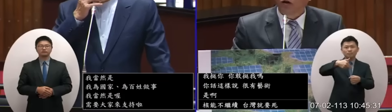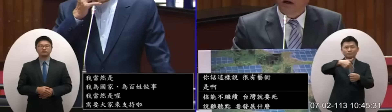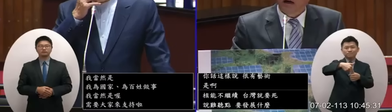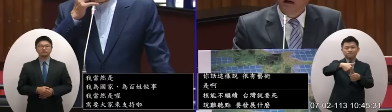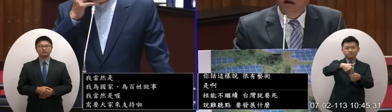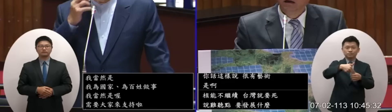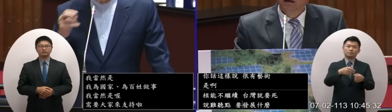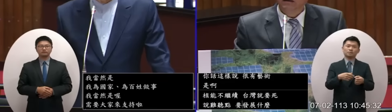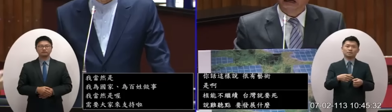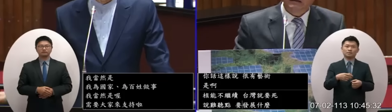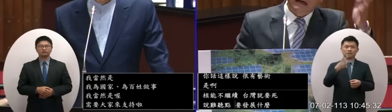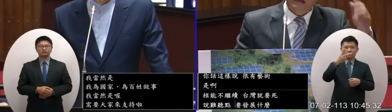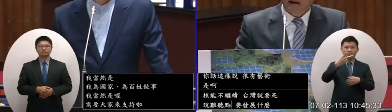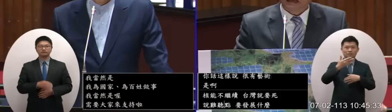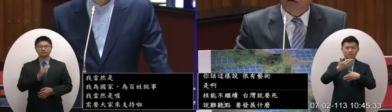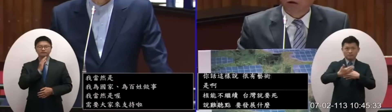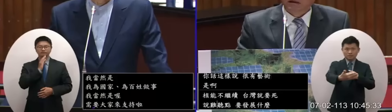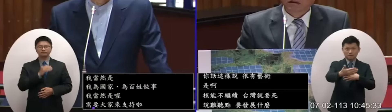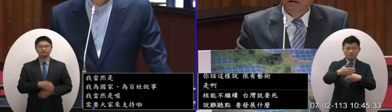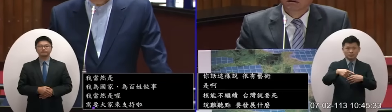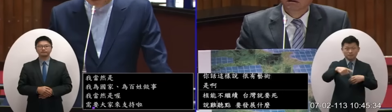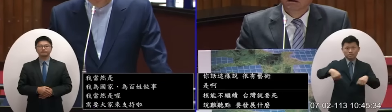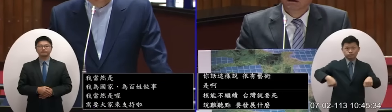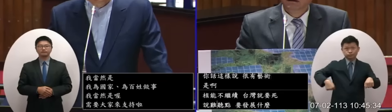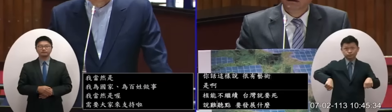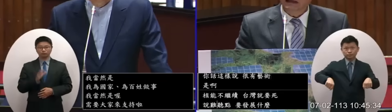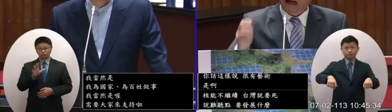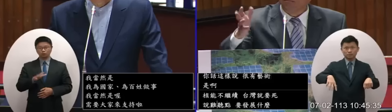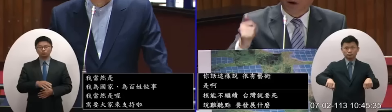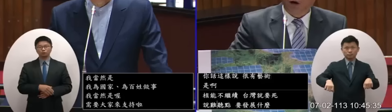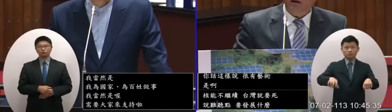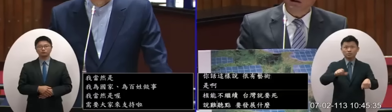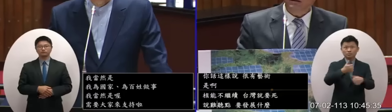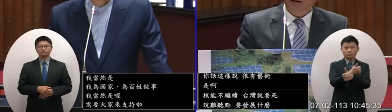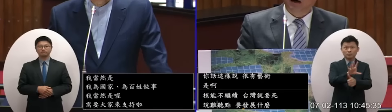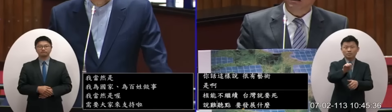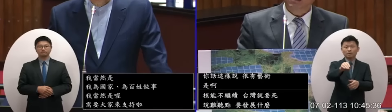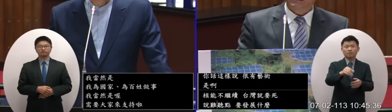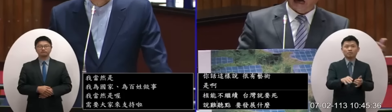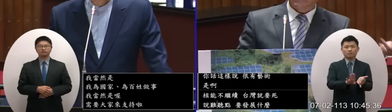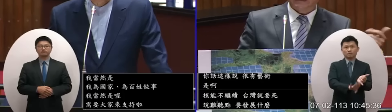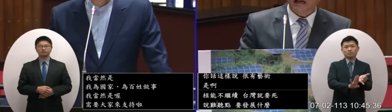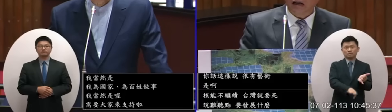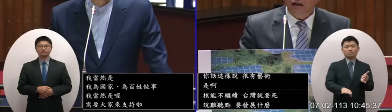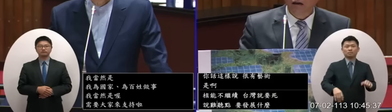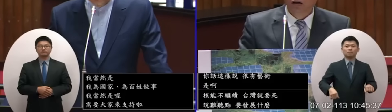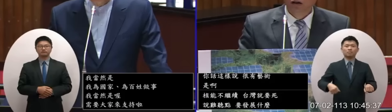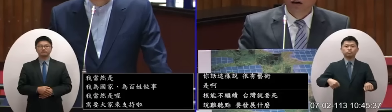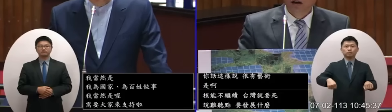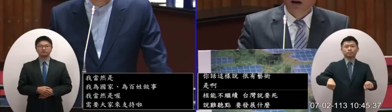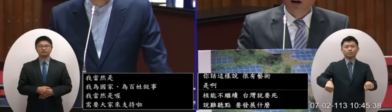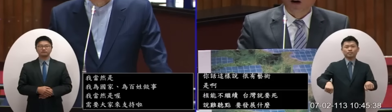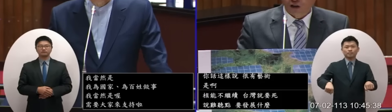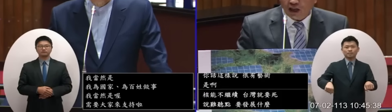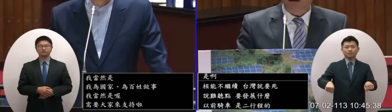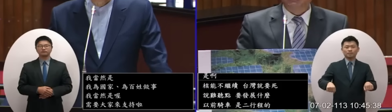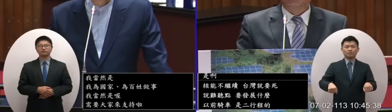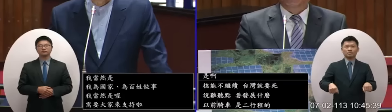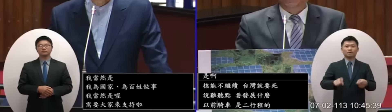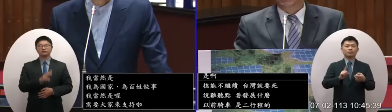会啦。李香亭的你捌徛过无？ 捌啦。 咱南部对无？李香亭的 威斯巴， 好